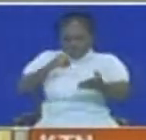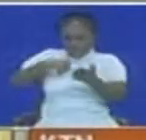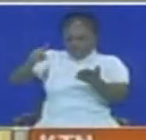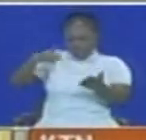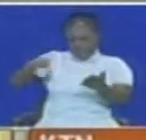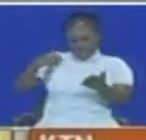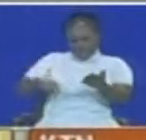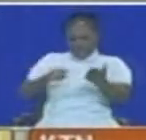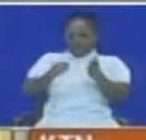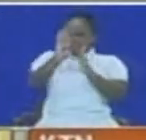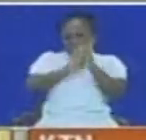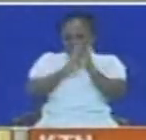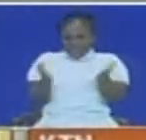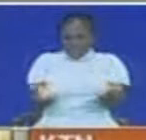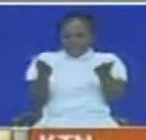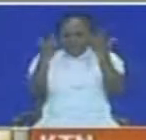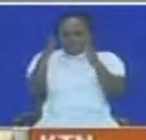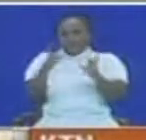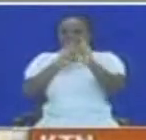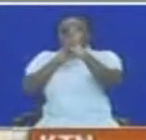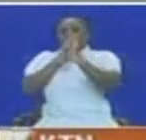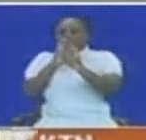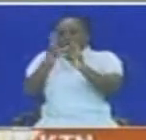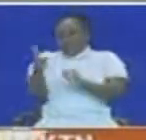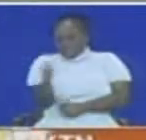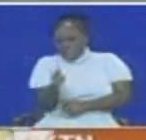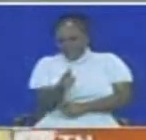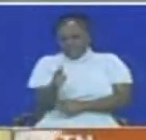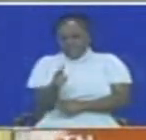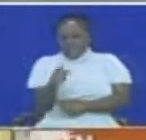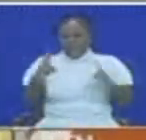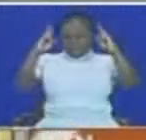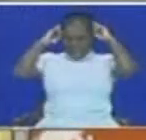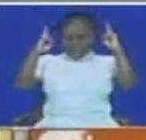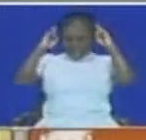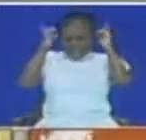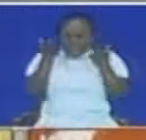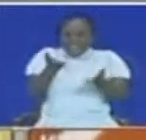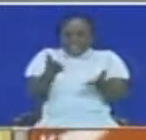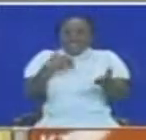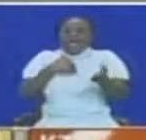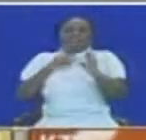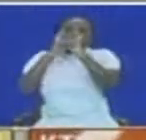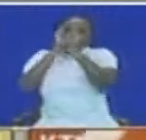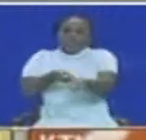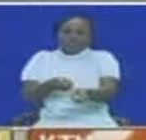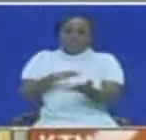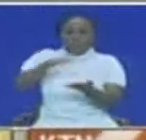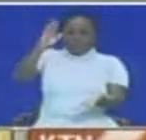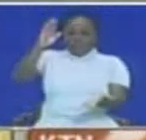miswada itakayoimarisha sekta ya habari nchini. Mashirima Kapombe alihudhuria kongamano hilo na hii hapa taarifa yake.